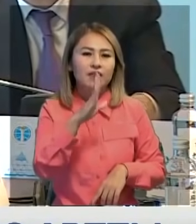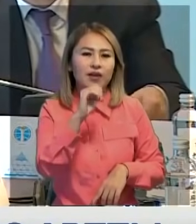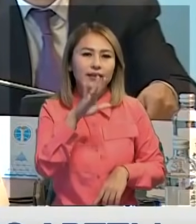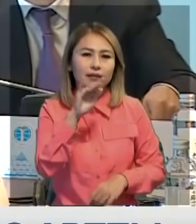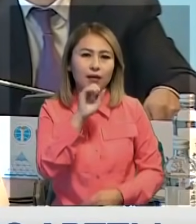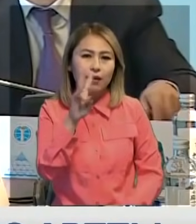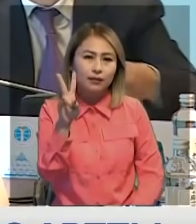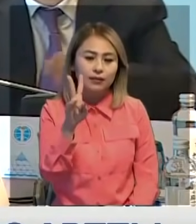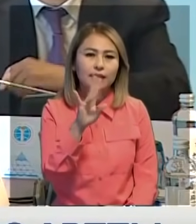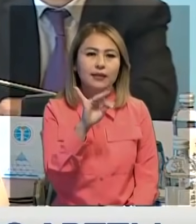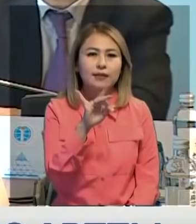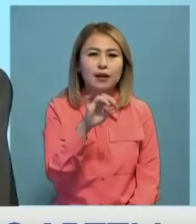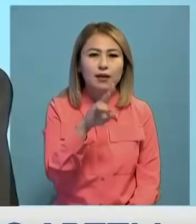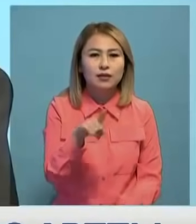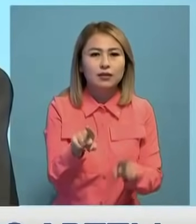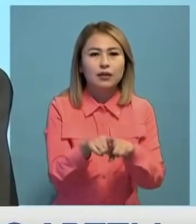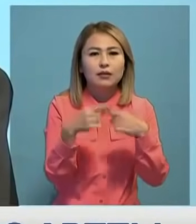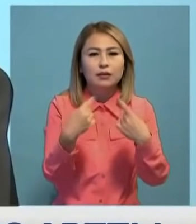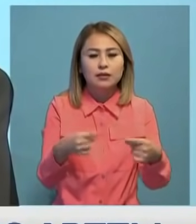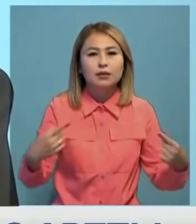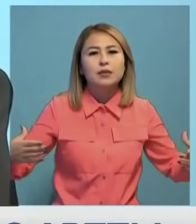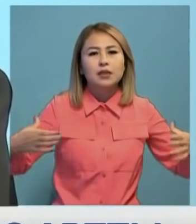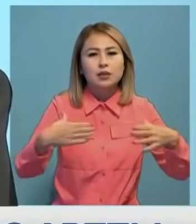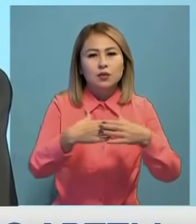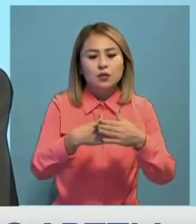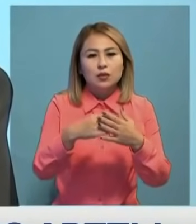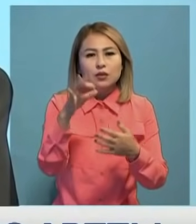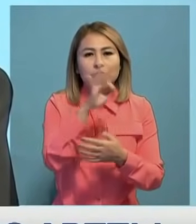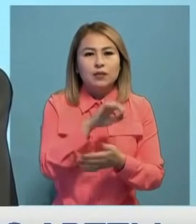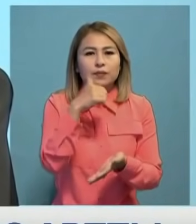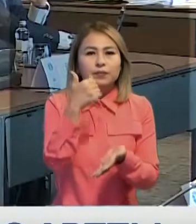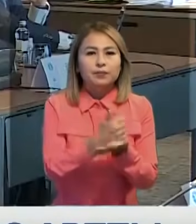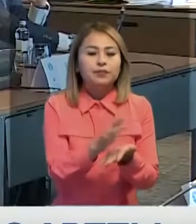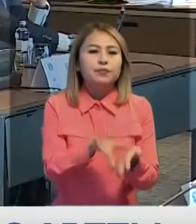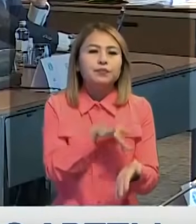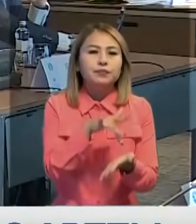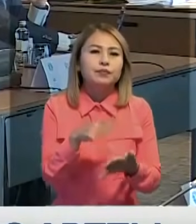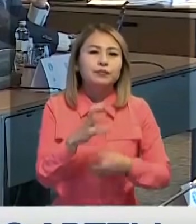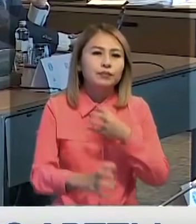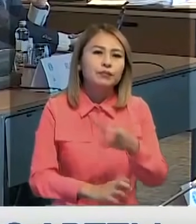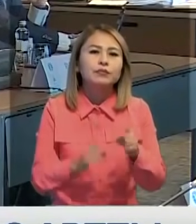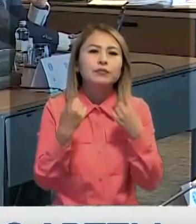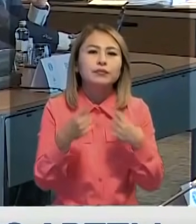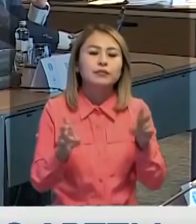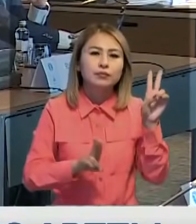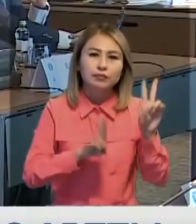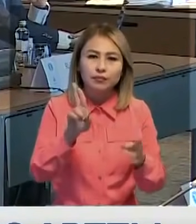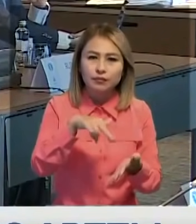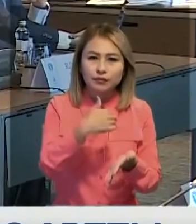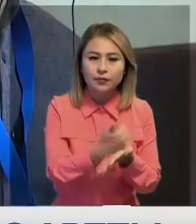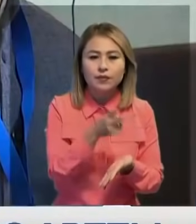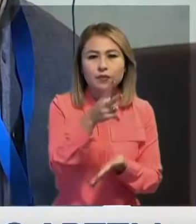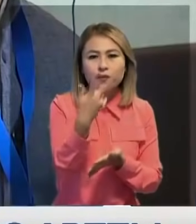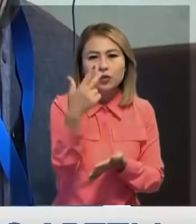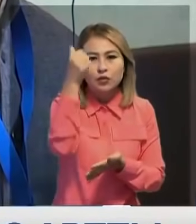Иран, Ресей, Ватикан, Израиль сынды елдерде діни бірлестік өкілдері жиналды. Бас қалада әлемдік және дәстүрлі дін